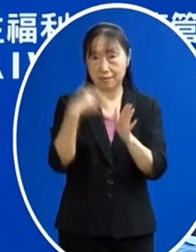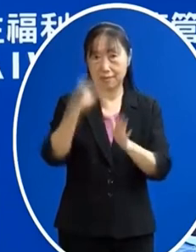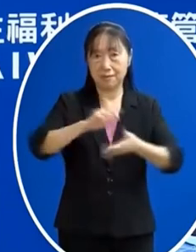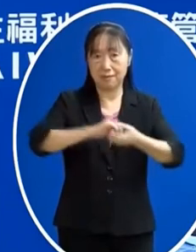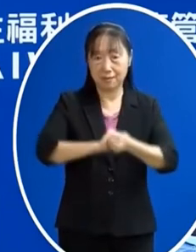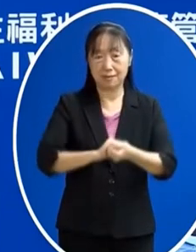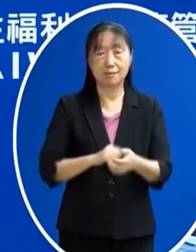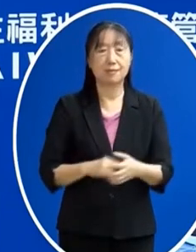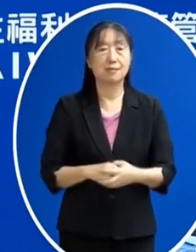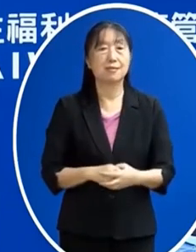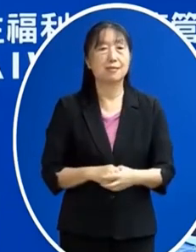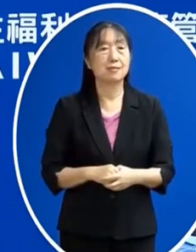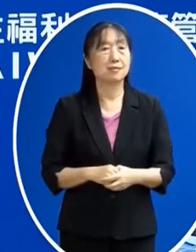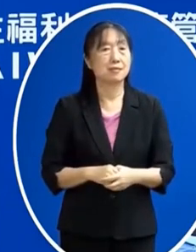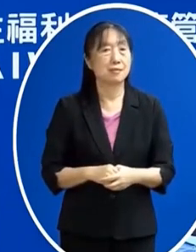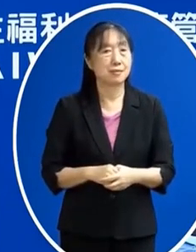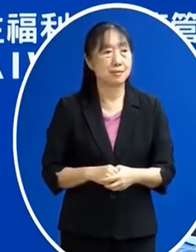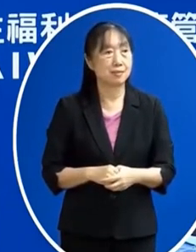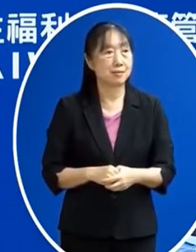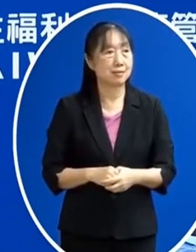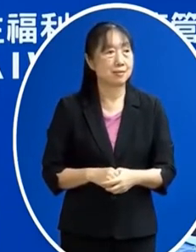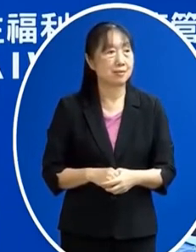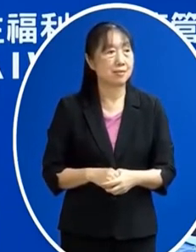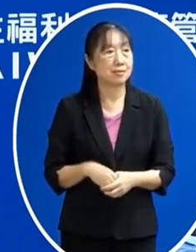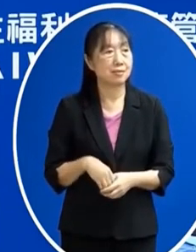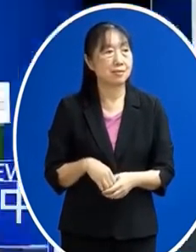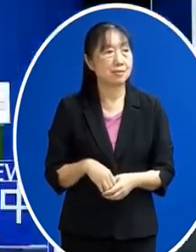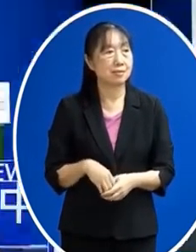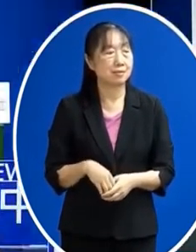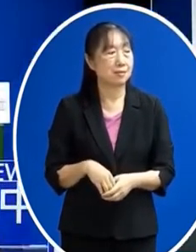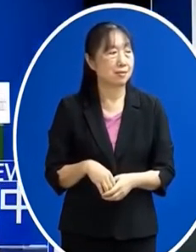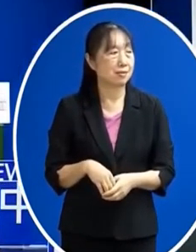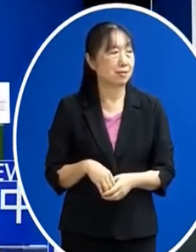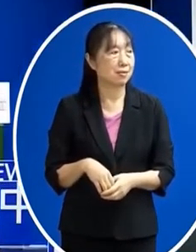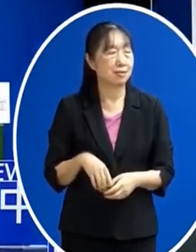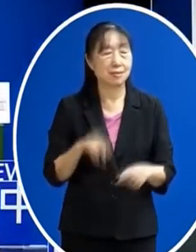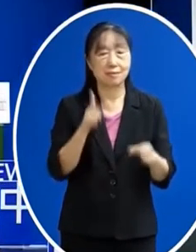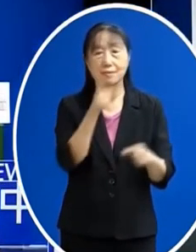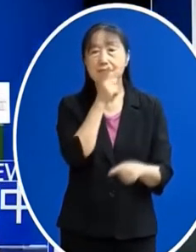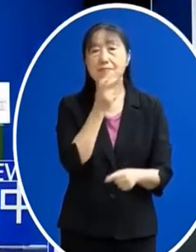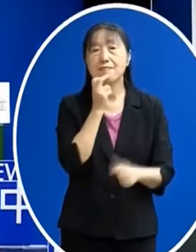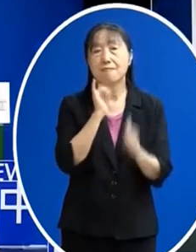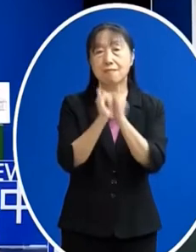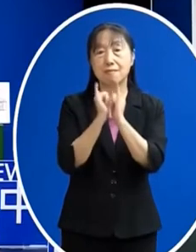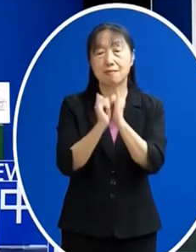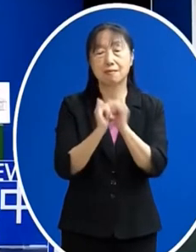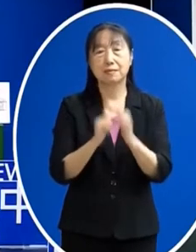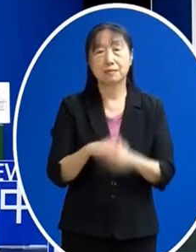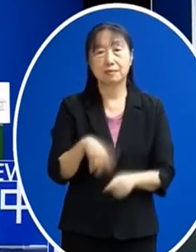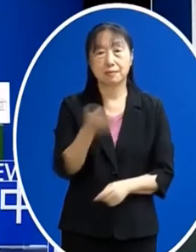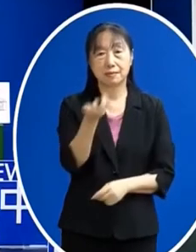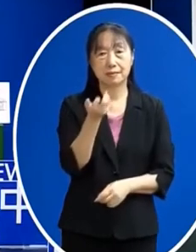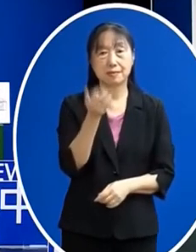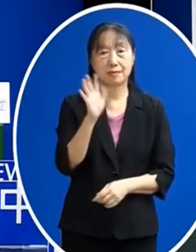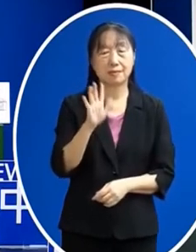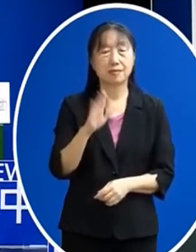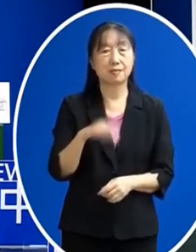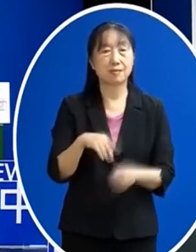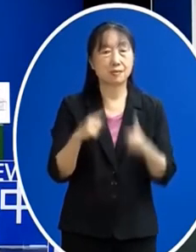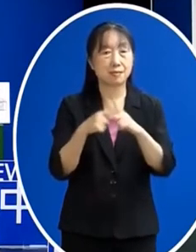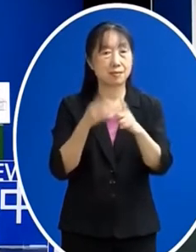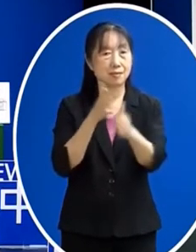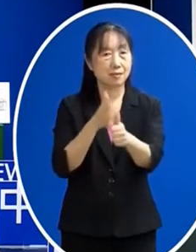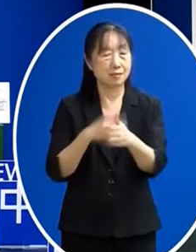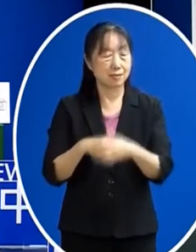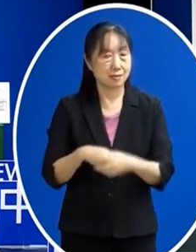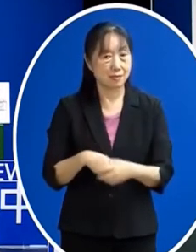定出来。好，中央社 刚才有就是据刚才上位媒体他们所提到